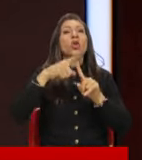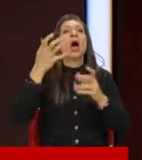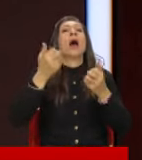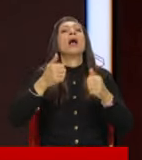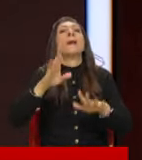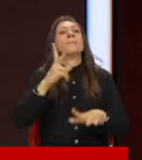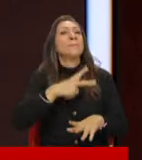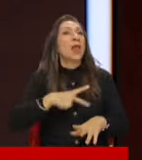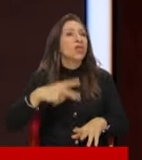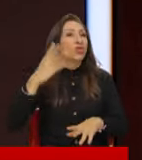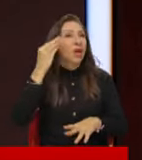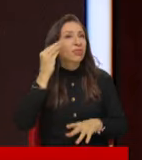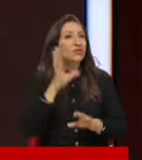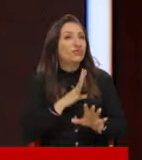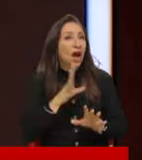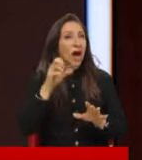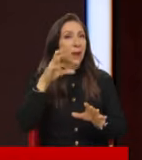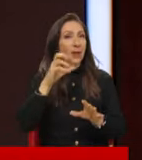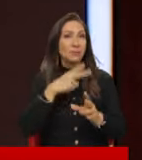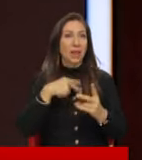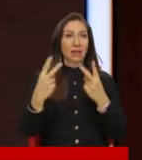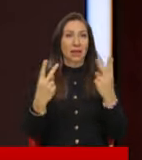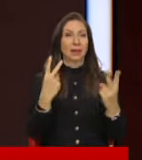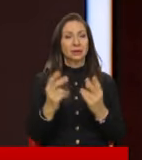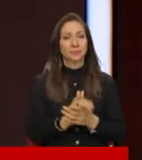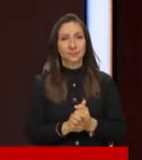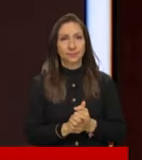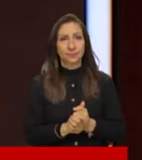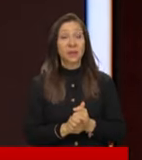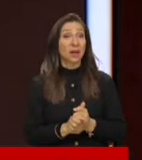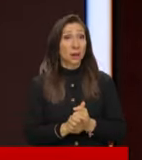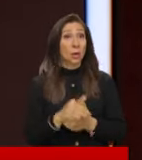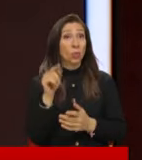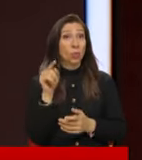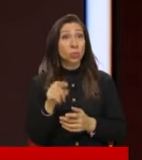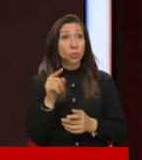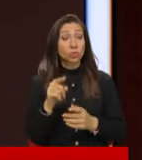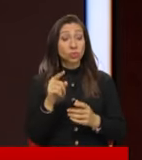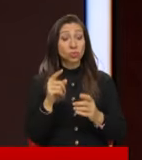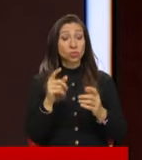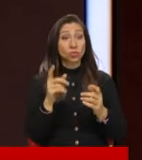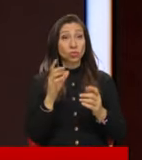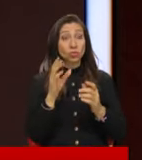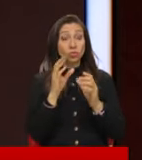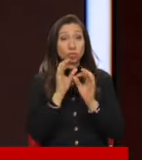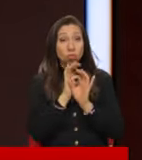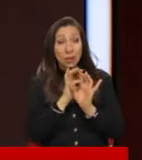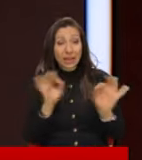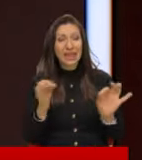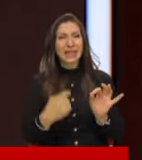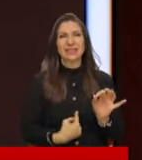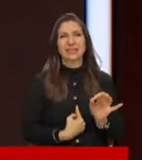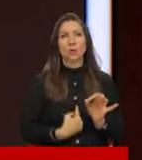belediyecilik anlayışı var İstanbul'da AK Partili Belediyelerde ve bunu ziyadesiyle hissediyor Dün ben Esen